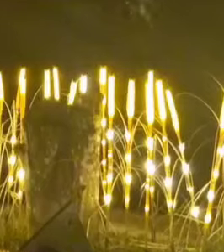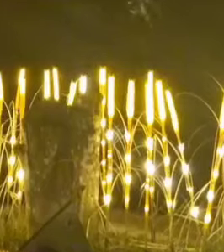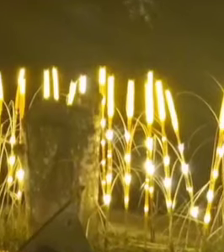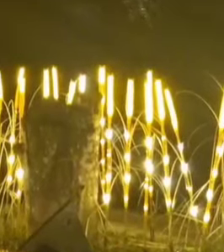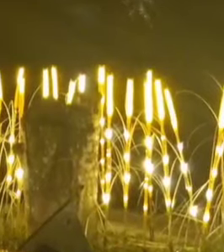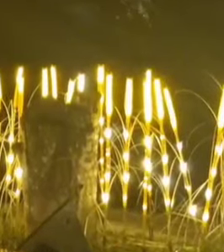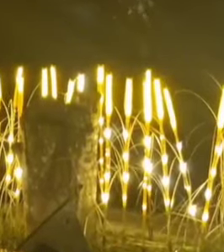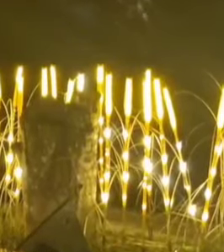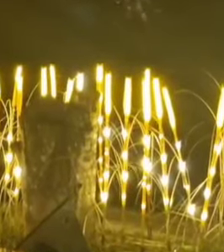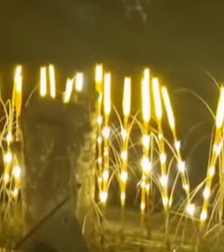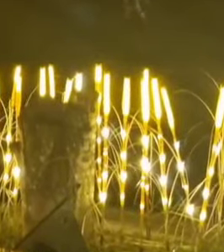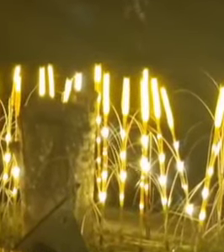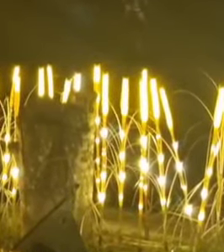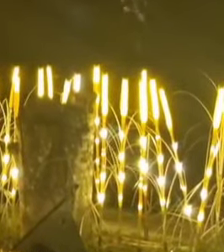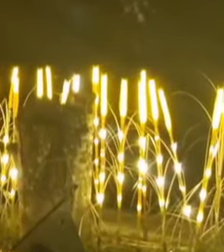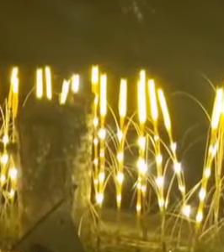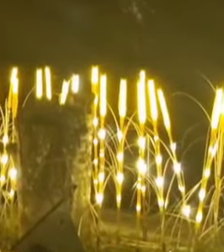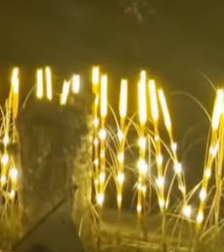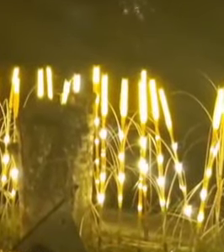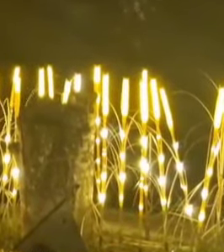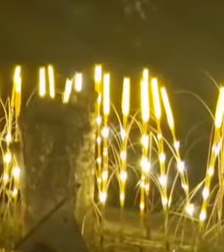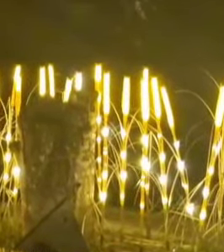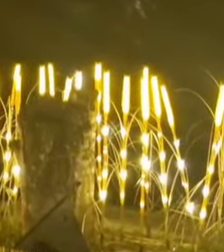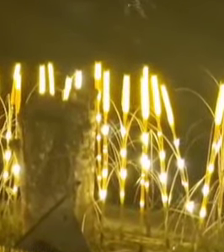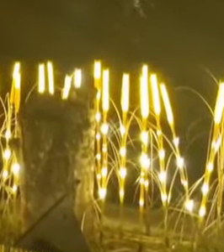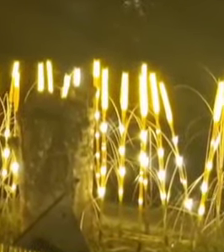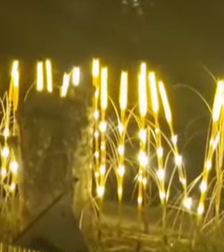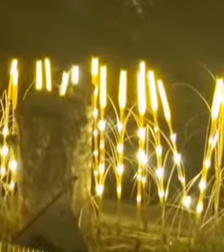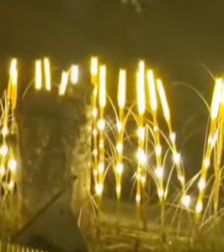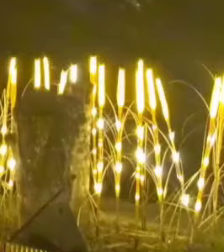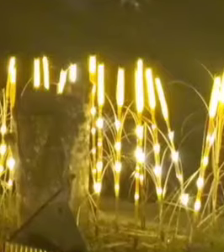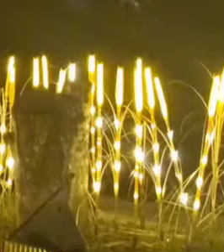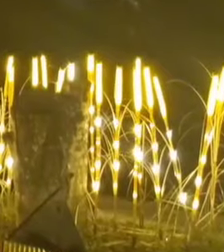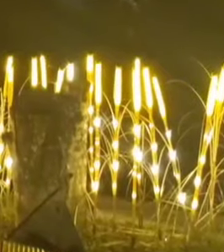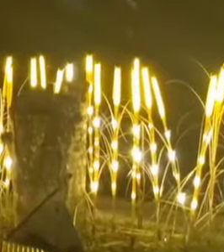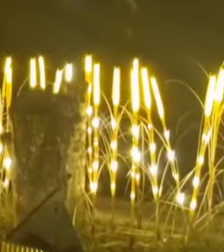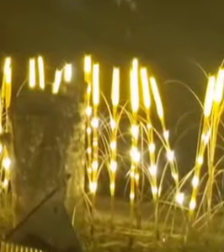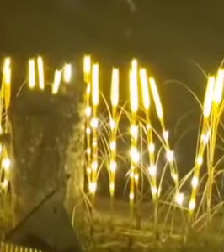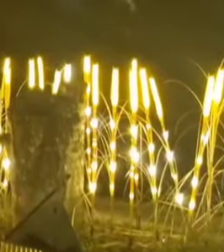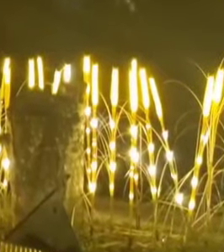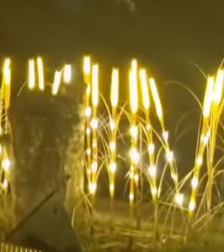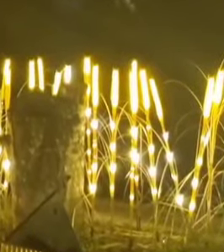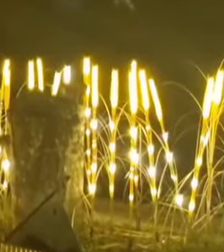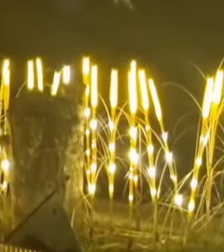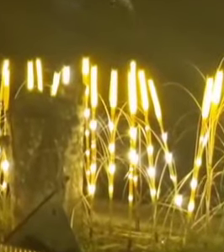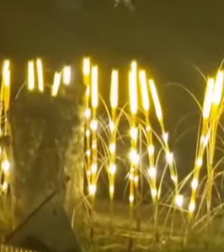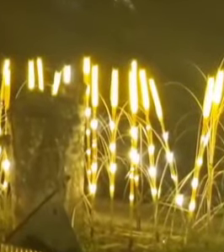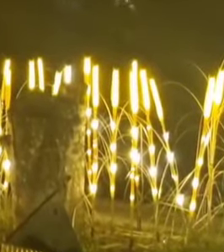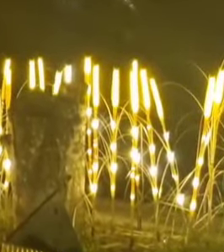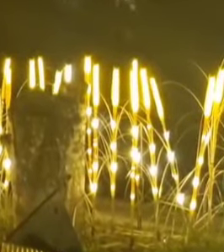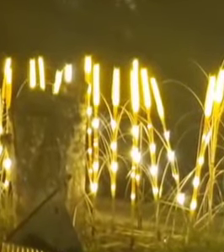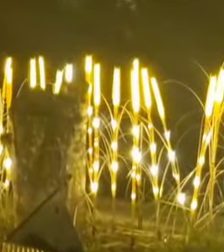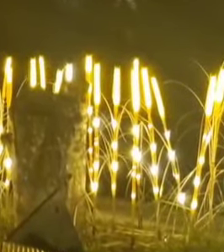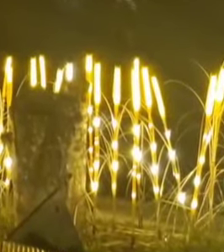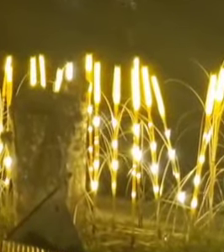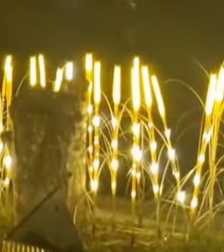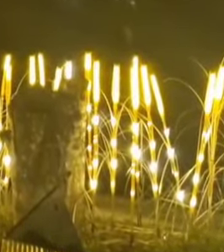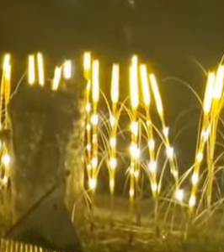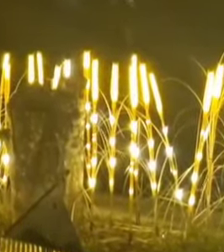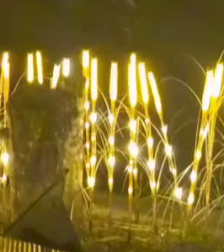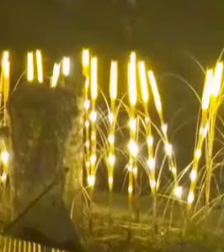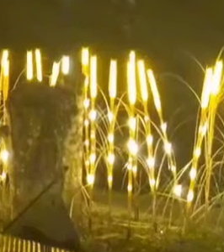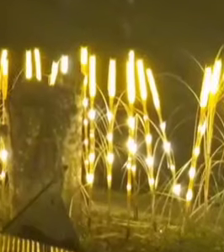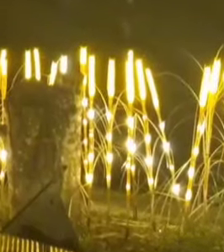kapal. Kapal ya, entah ini kapal pesiar apa kapal perang. Nanti daripada penasaran kita langsung coba naik aja ke sana, kita samperin